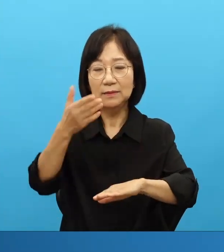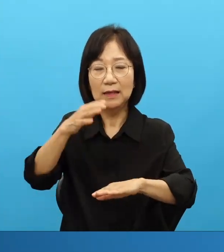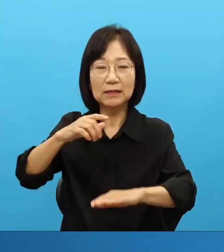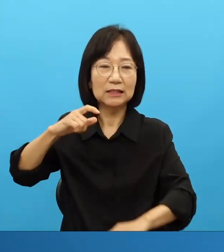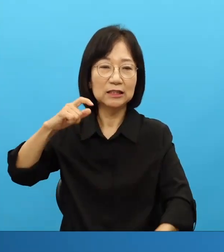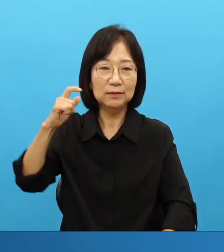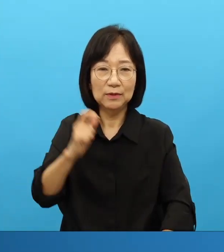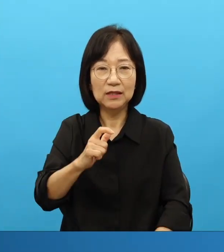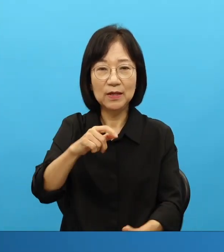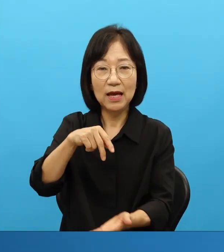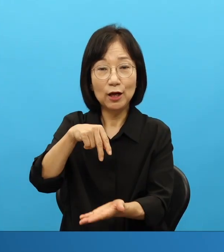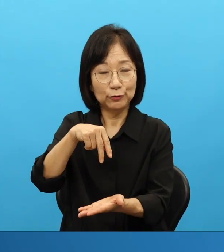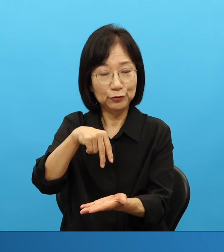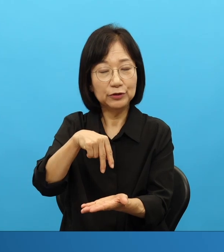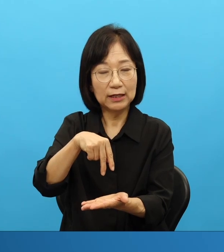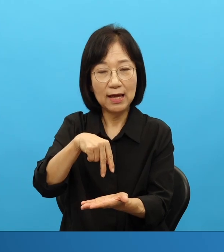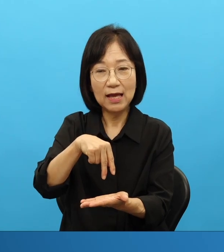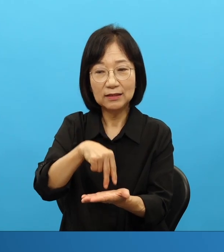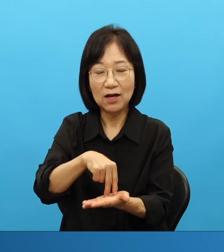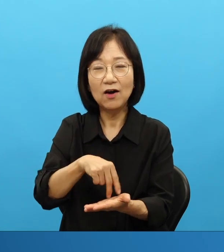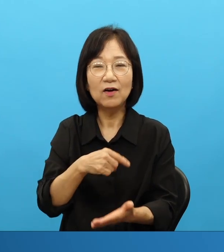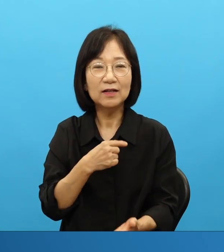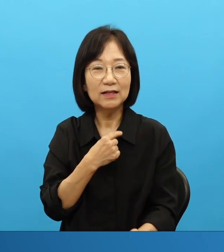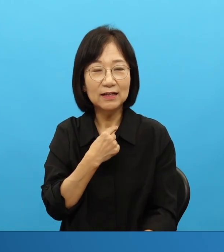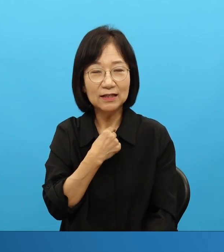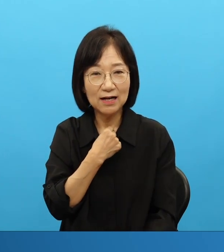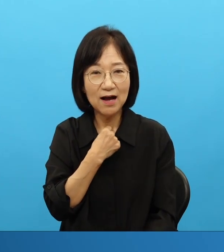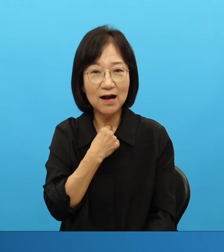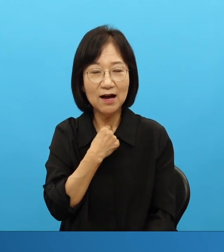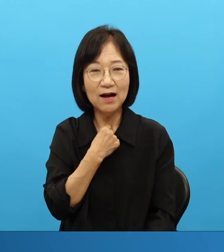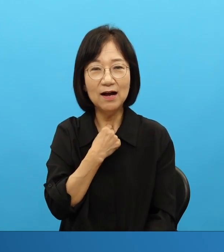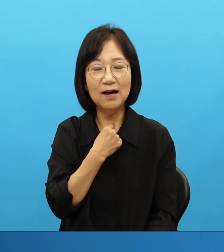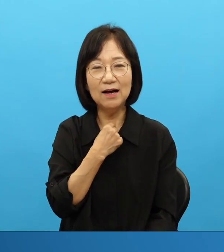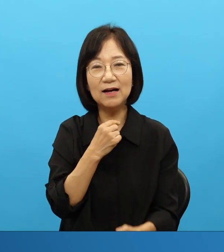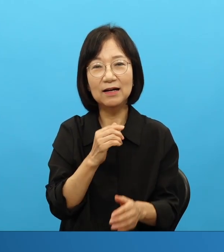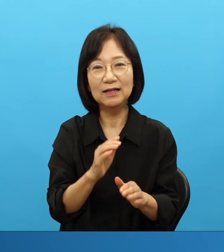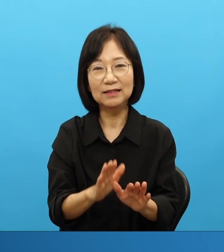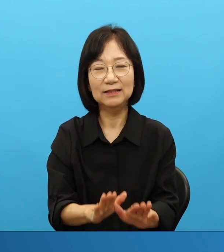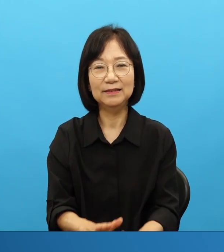그 말씀 위에 굳게 서리라.